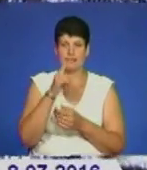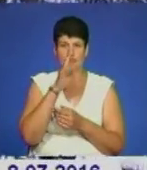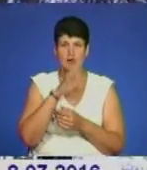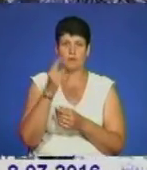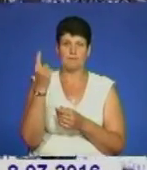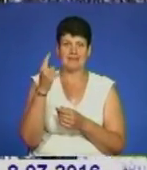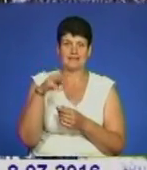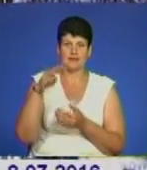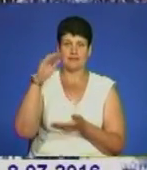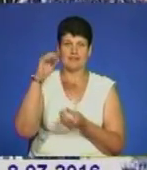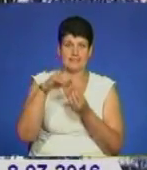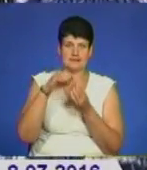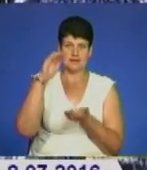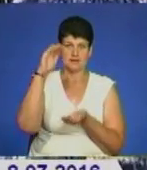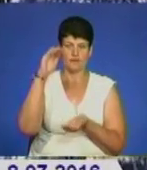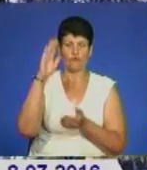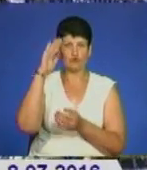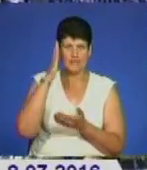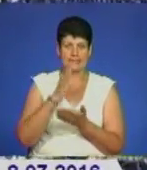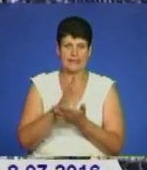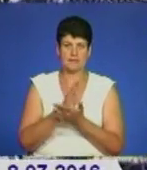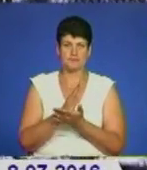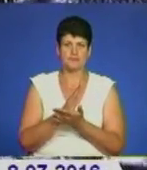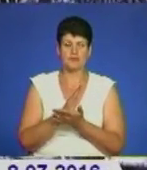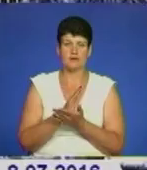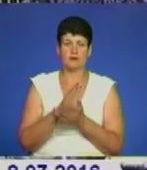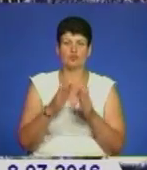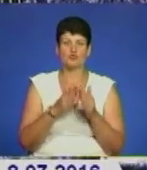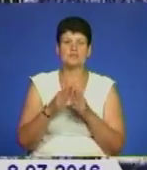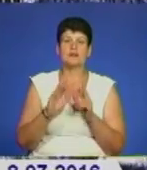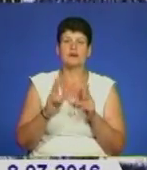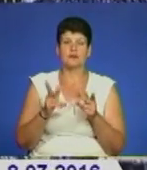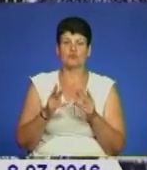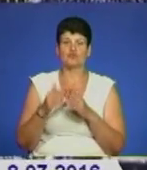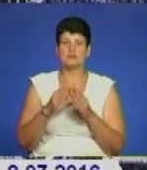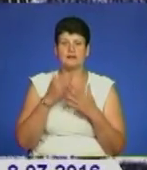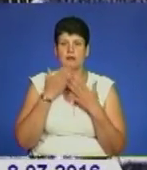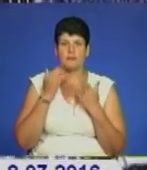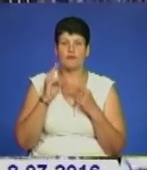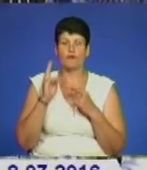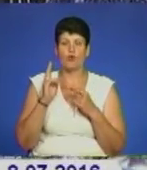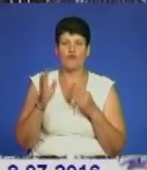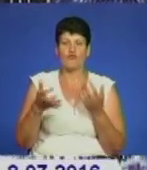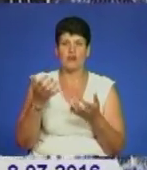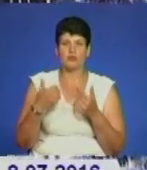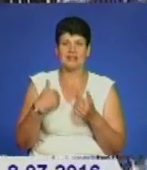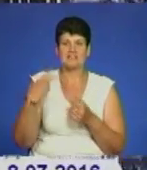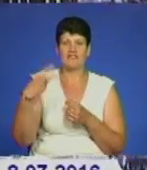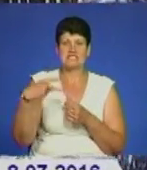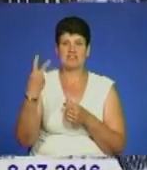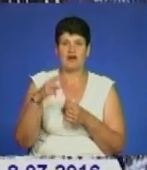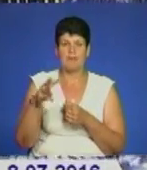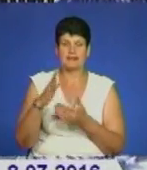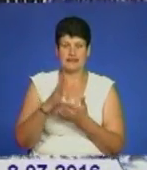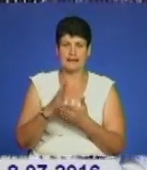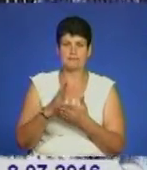1,10 м води ми маємо. По сусідах як? Які враження? Грибимо, по сусідах нема. Кого мілко викопано, у нас 22 метри у нас є, у